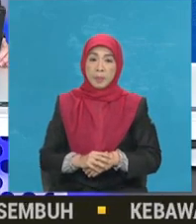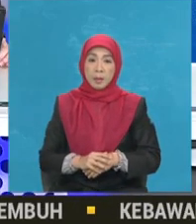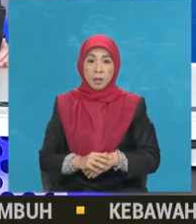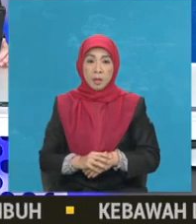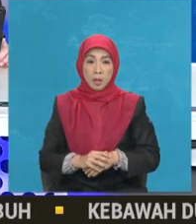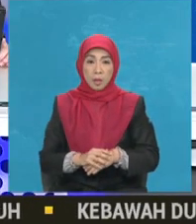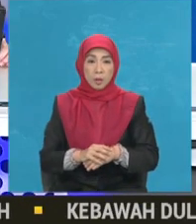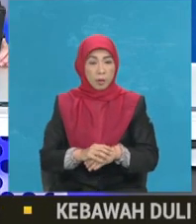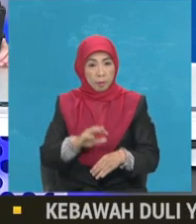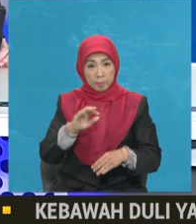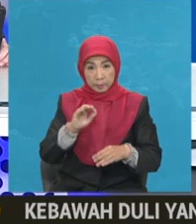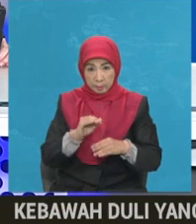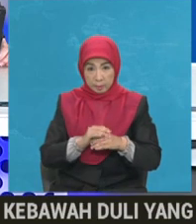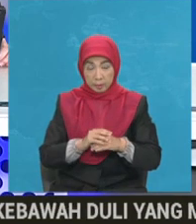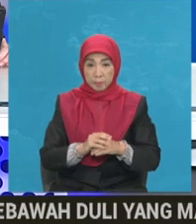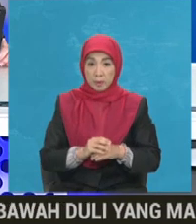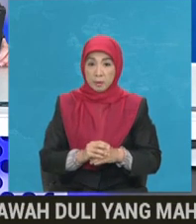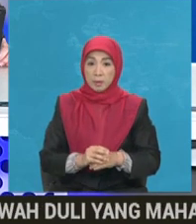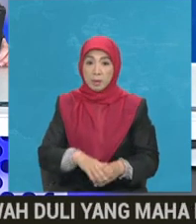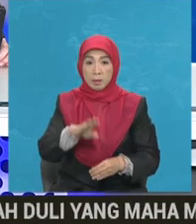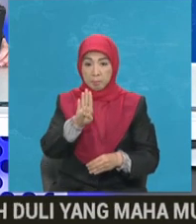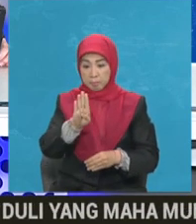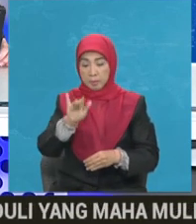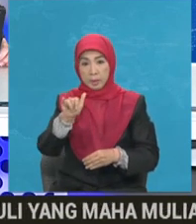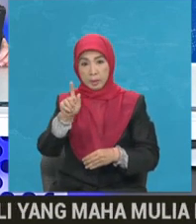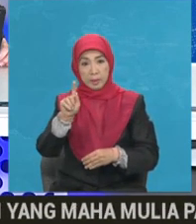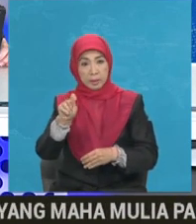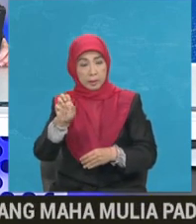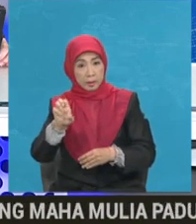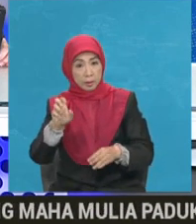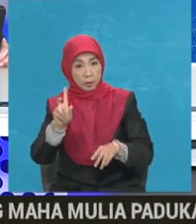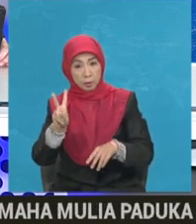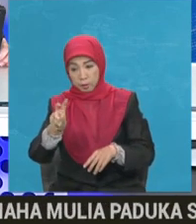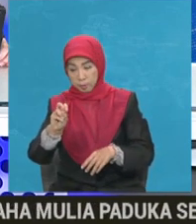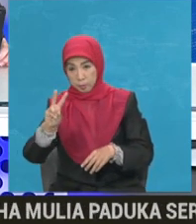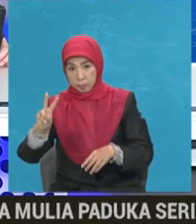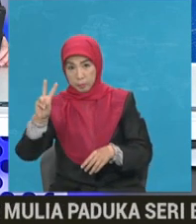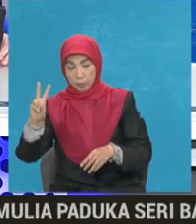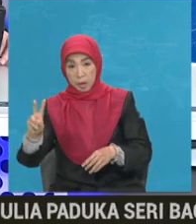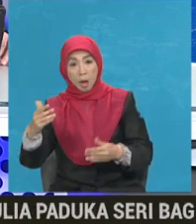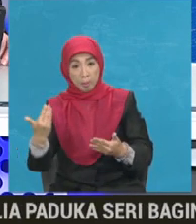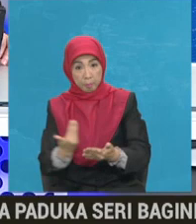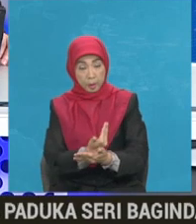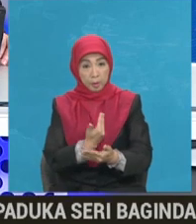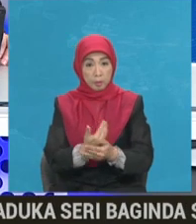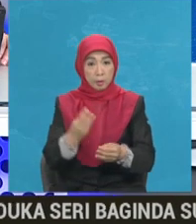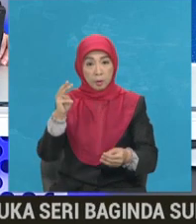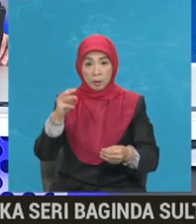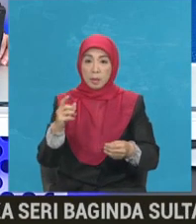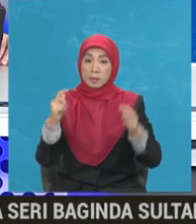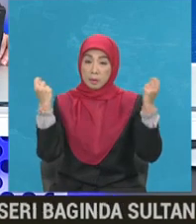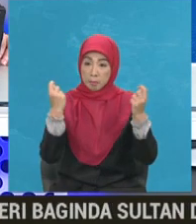Hai Borneo International Conference on Agroteknologi by ke-27 langka Lidya adegan bersempena Brunei